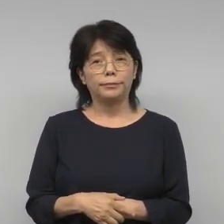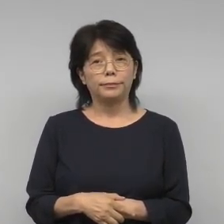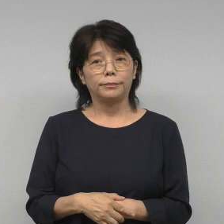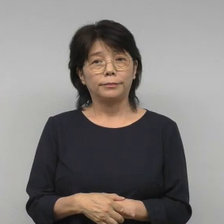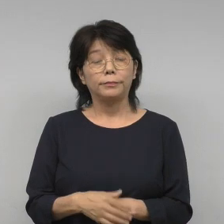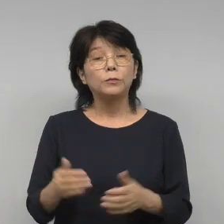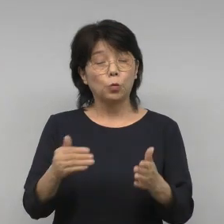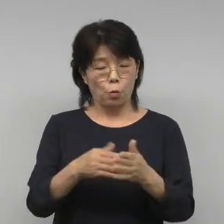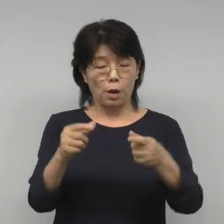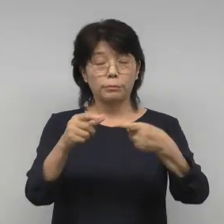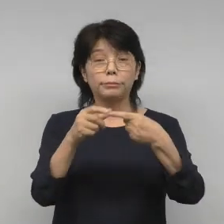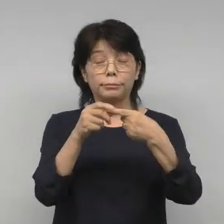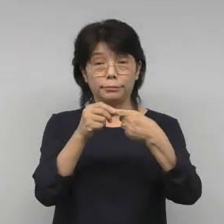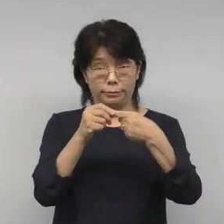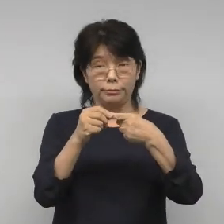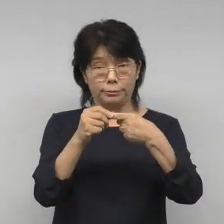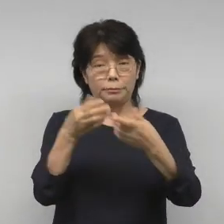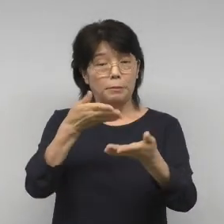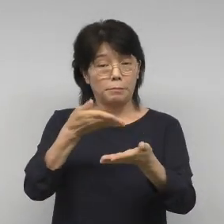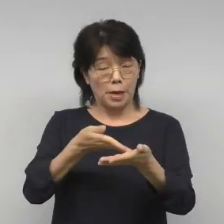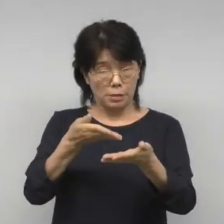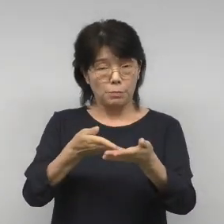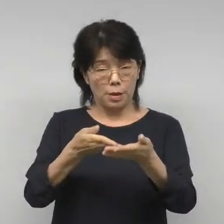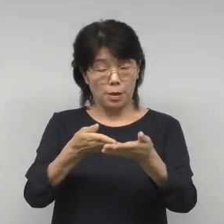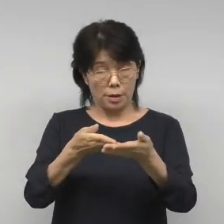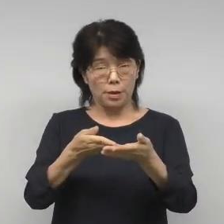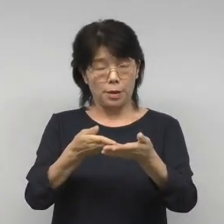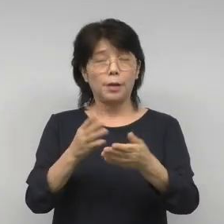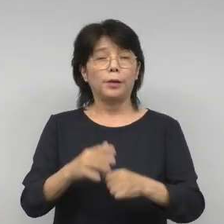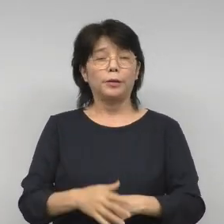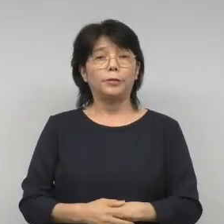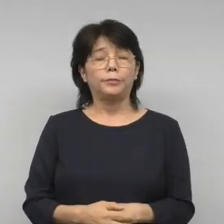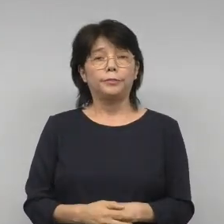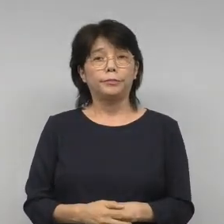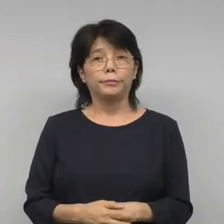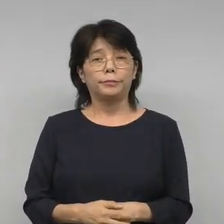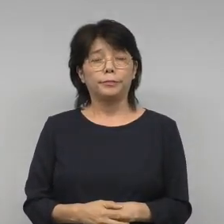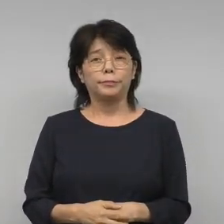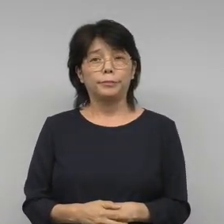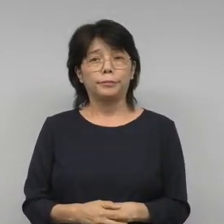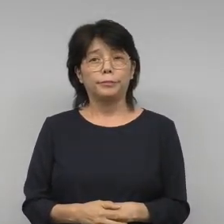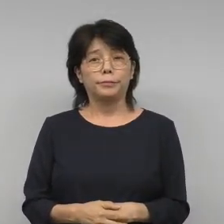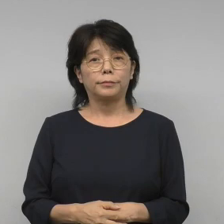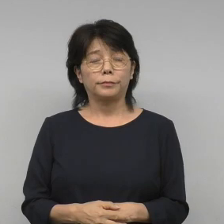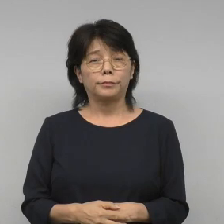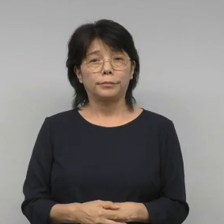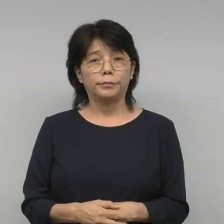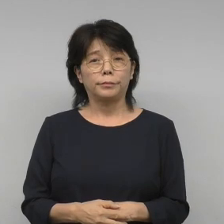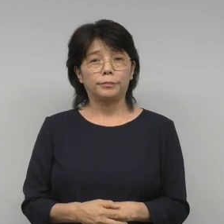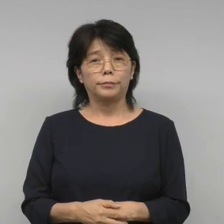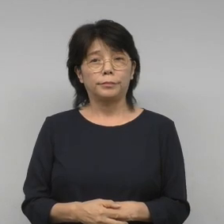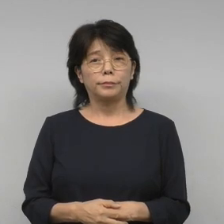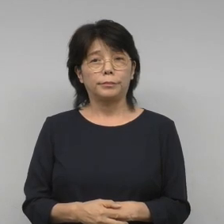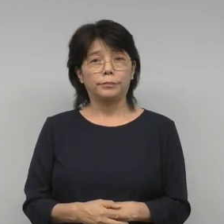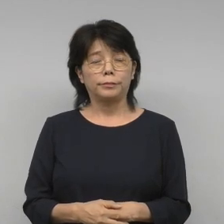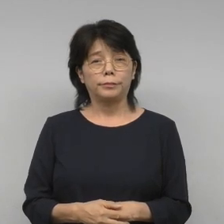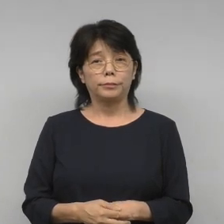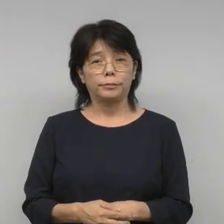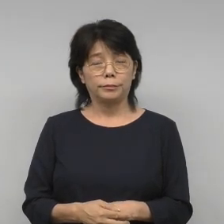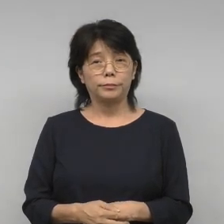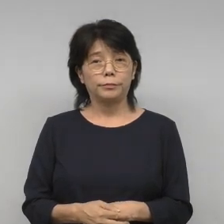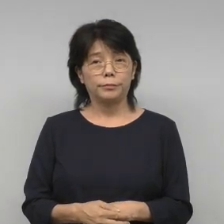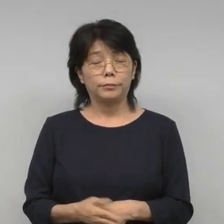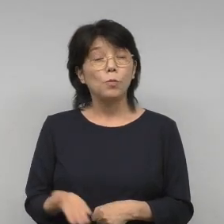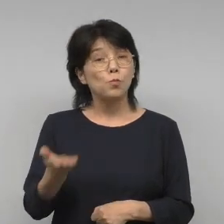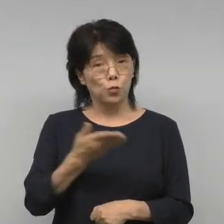以上が、ざっくりした説明ですが、第3号の内容になります。続きまして、ページをお送りいただき